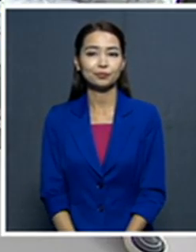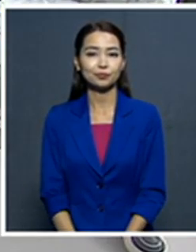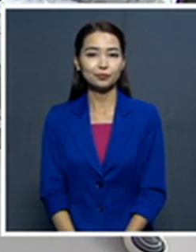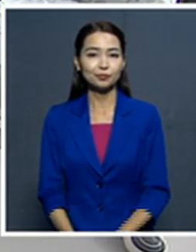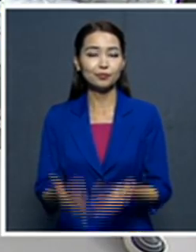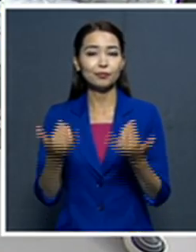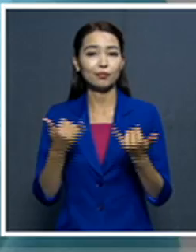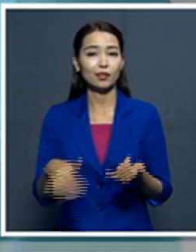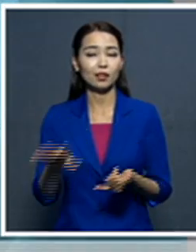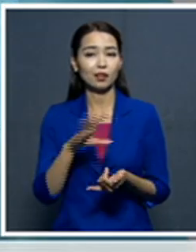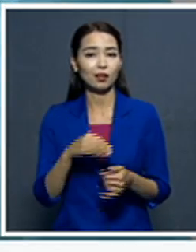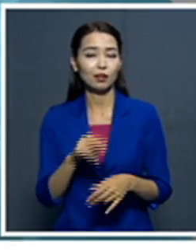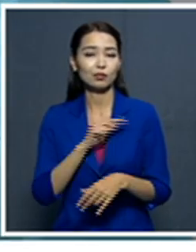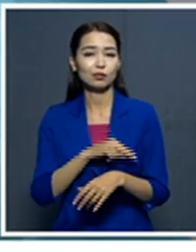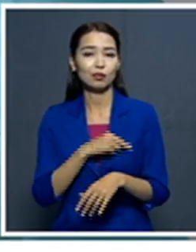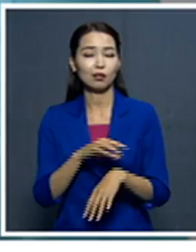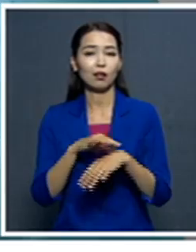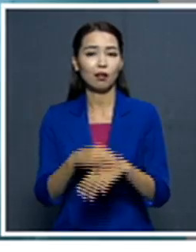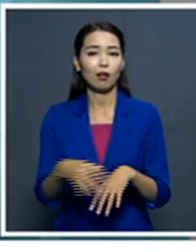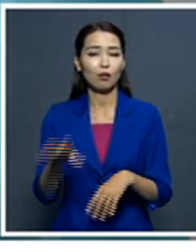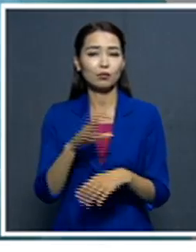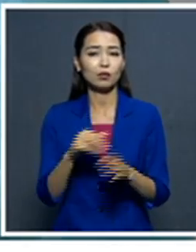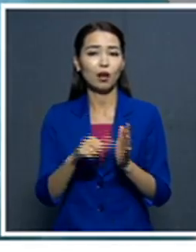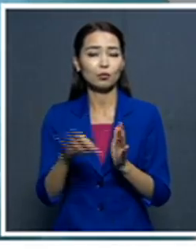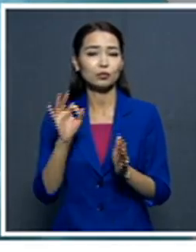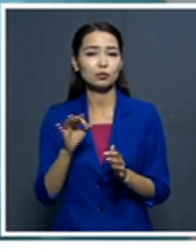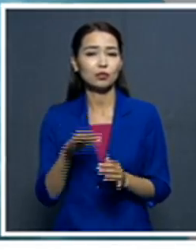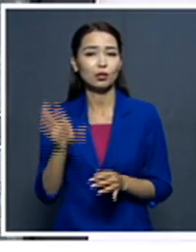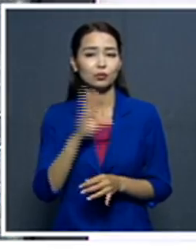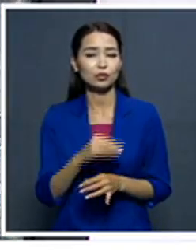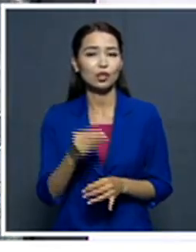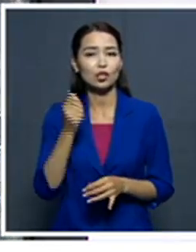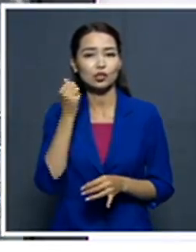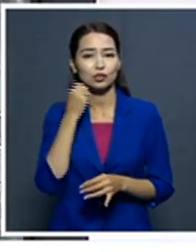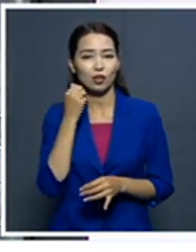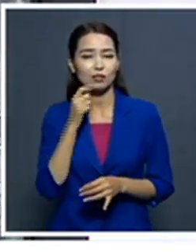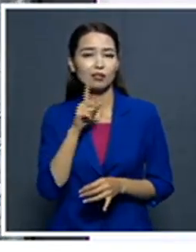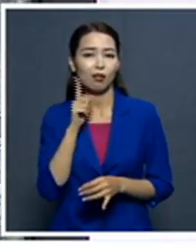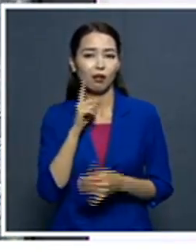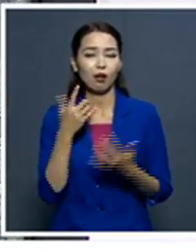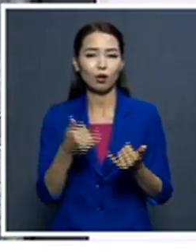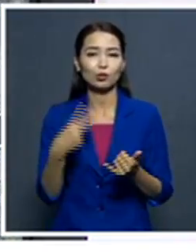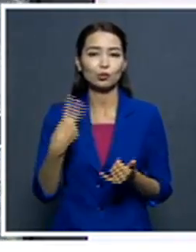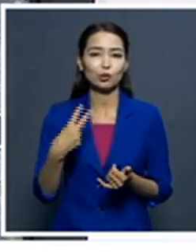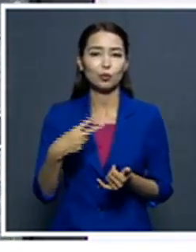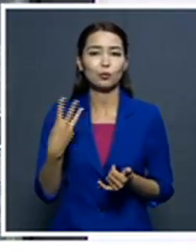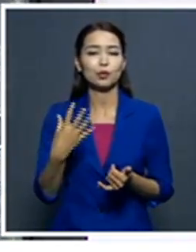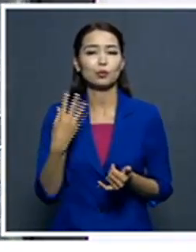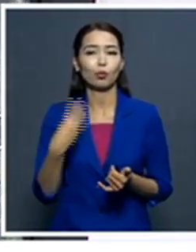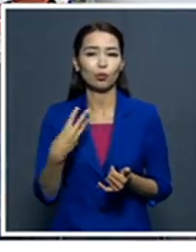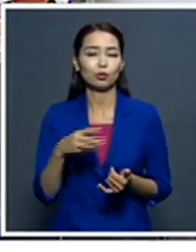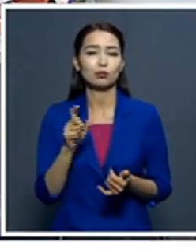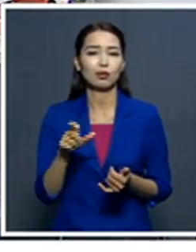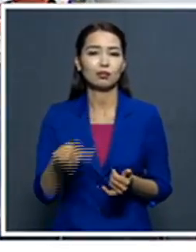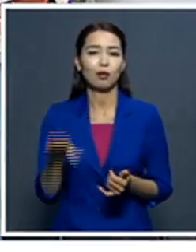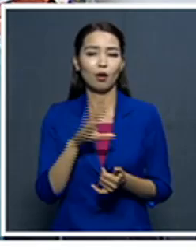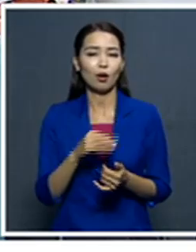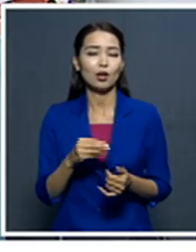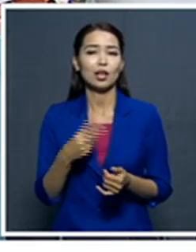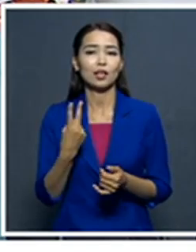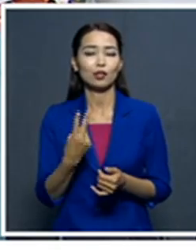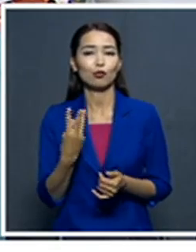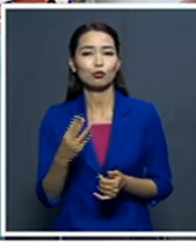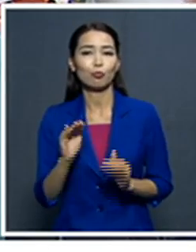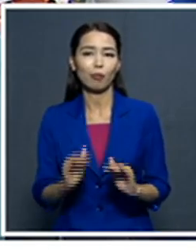жасарып бара жатыр. Бұрындары 50-60-тан асқан жас келгендер науқасанатын болса, қазір 25-30-дағы тепсе темір үзетін жігіттермен